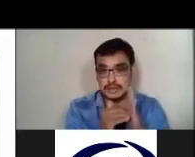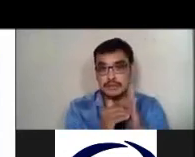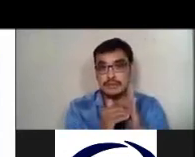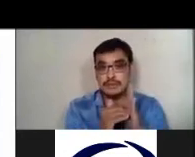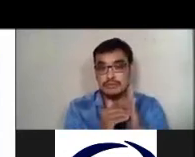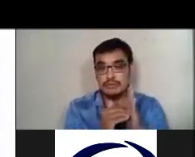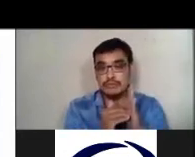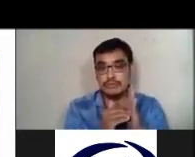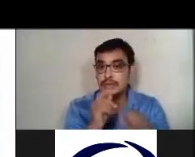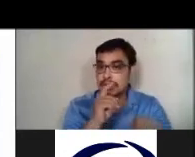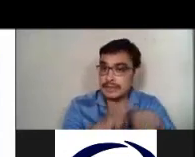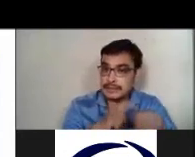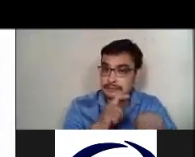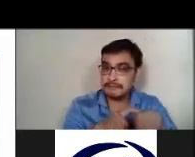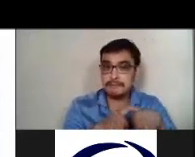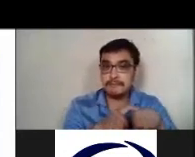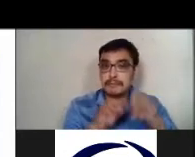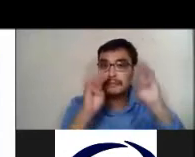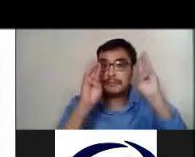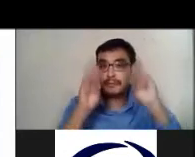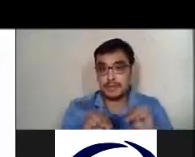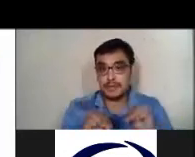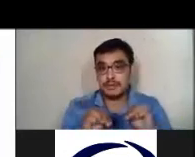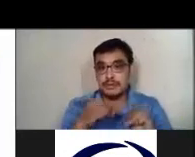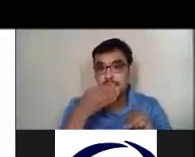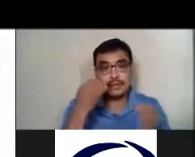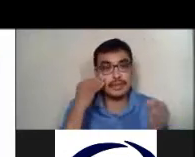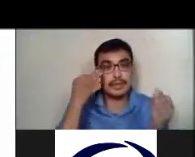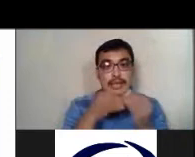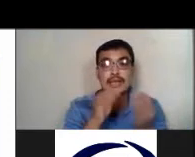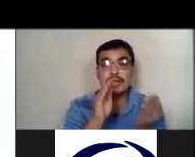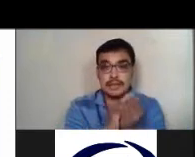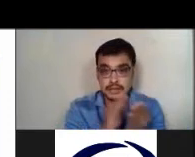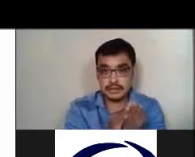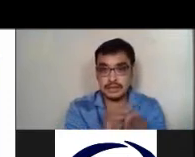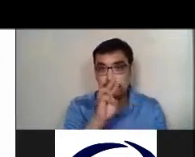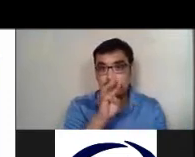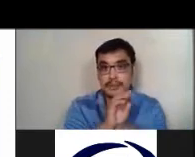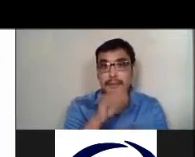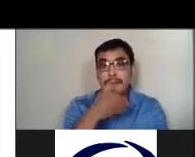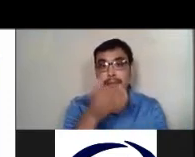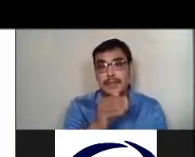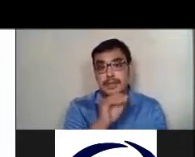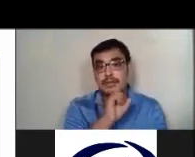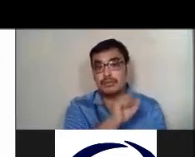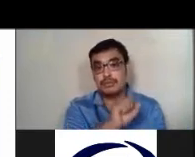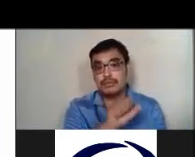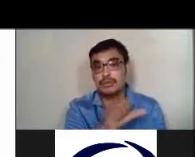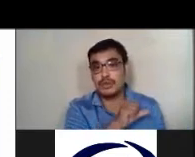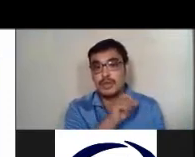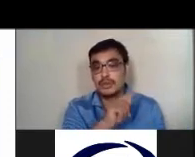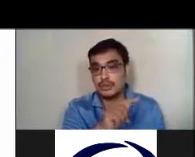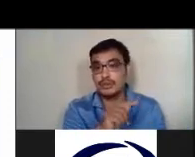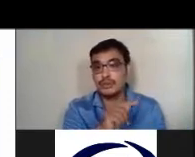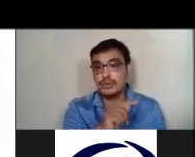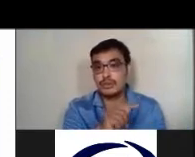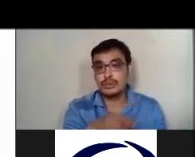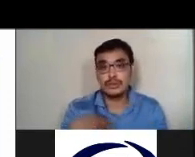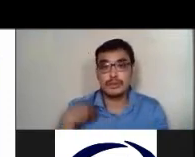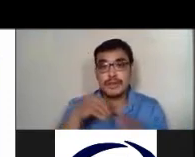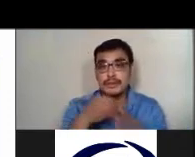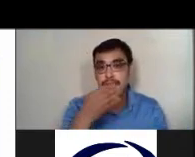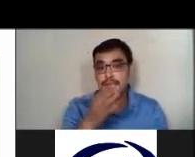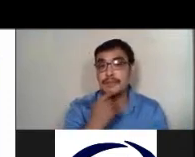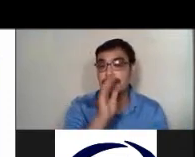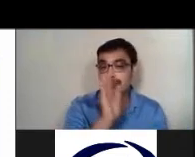प्रमुख अतिथिज्यूको समयको महत्त्वलाई ध्यान दिँदै उहाँले 3 बजेपछि उहाँको व्यस्तता दर्शाउनु भएको छ